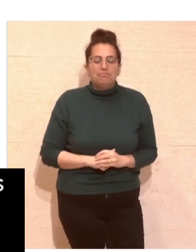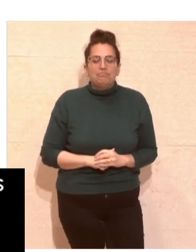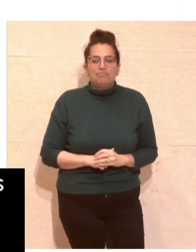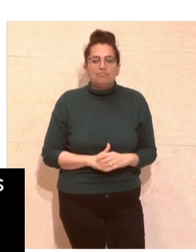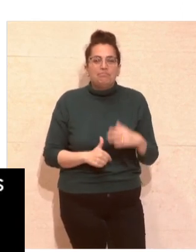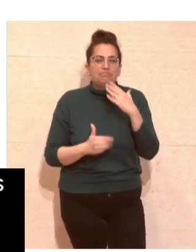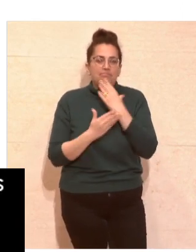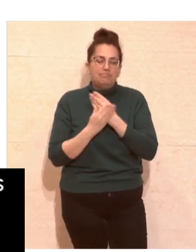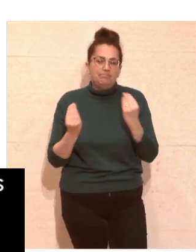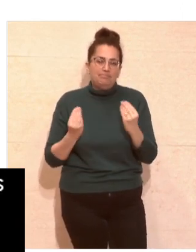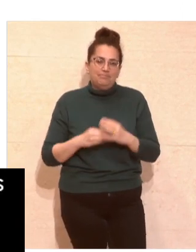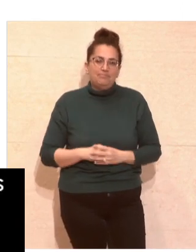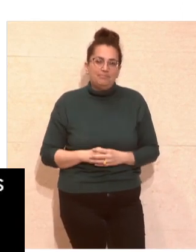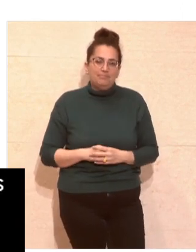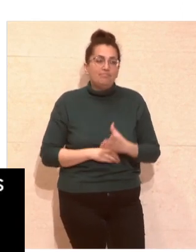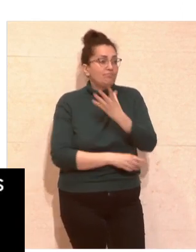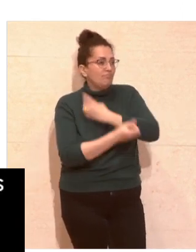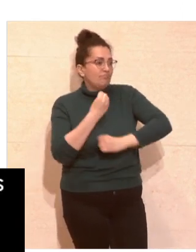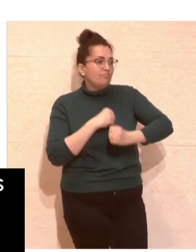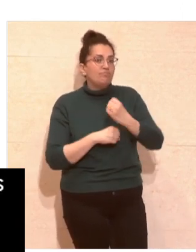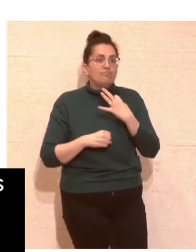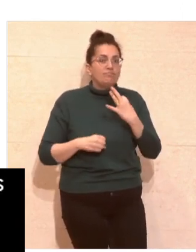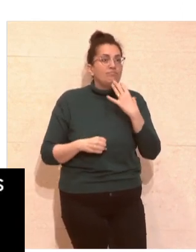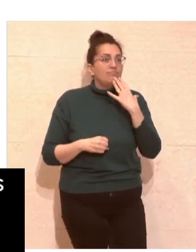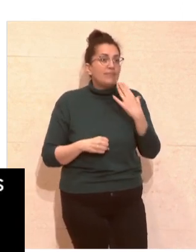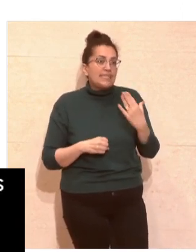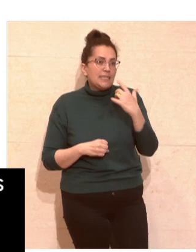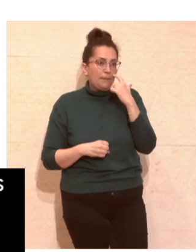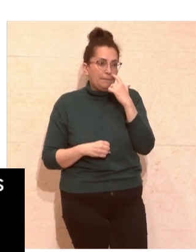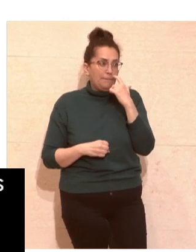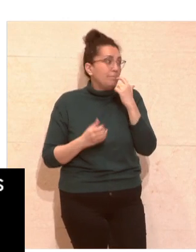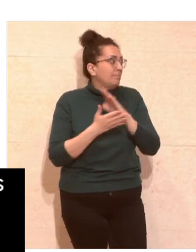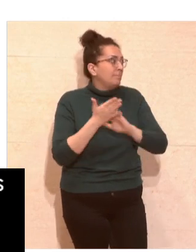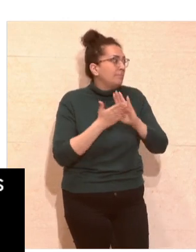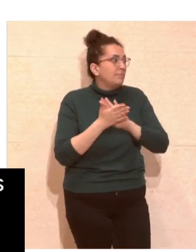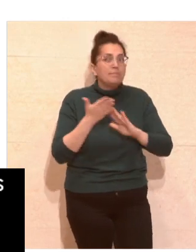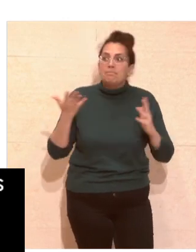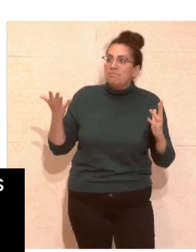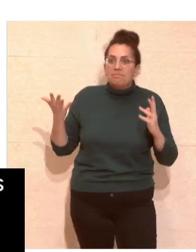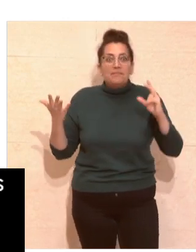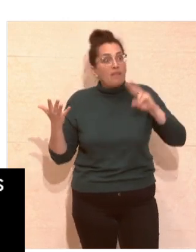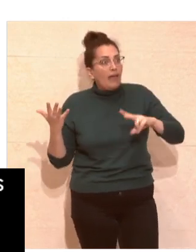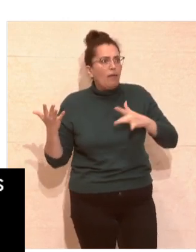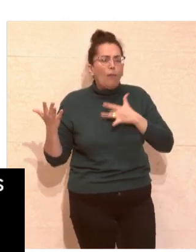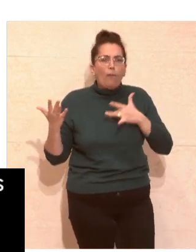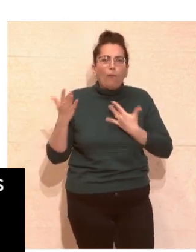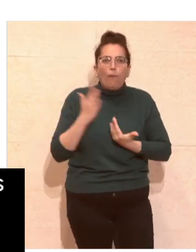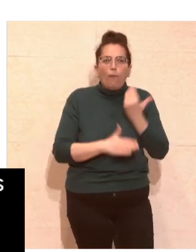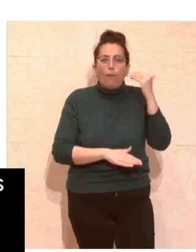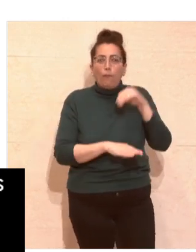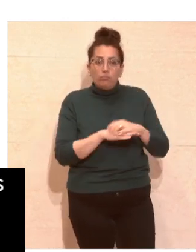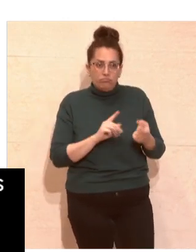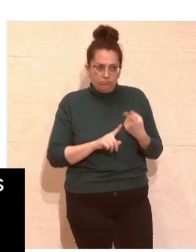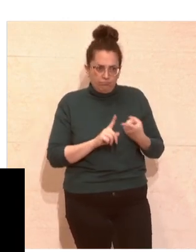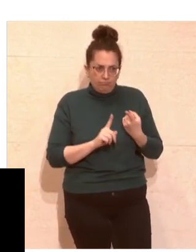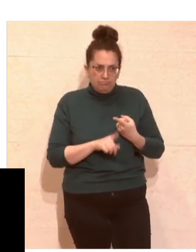Merci beaucoup aux organisateurs de me permettre d'être avec vous aujourd'hui pour une journée très intéressante et je pense très importante.